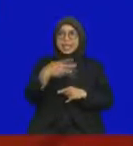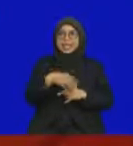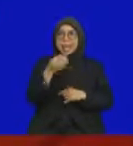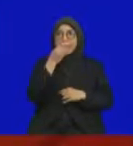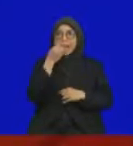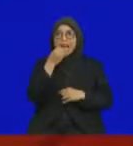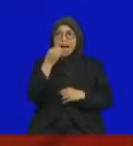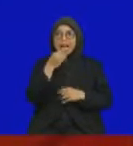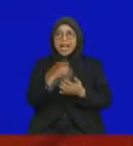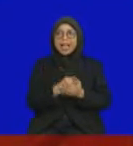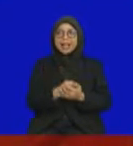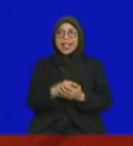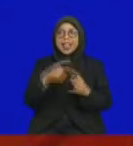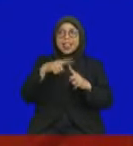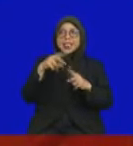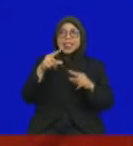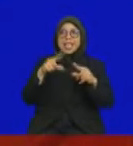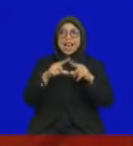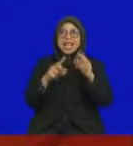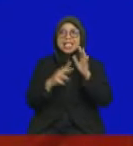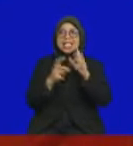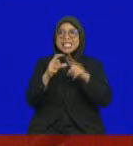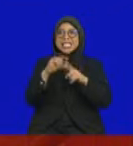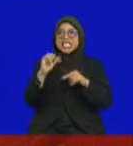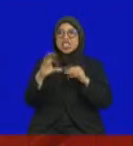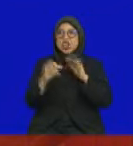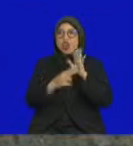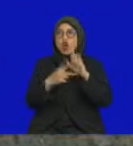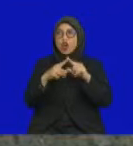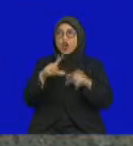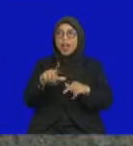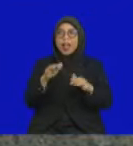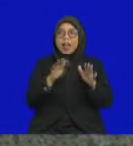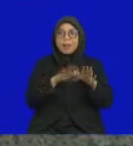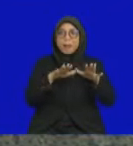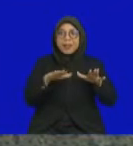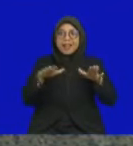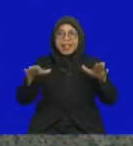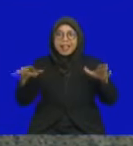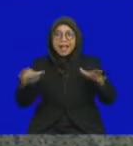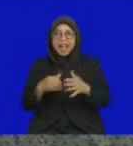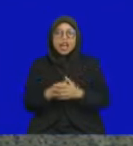lre kita Bu ar wilayah